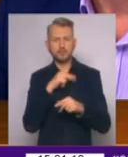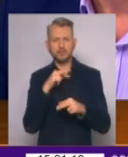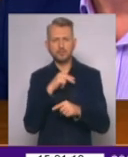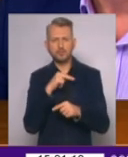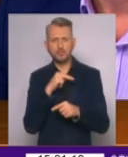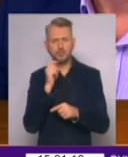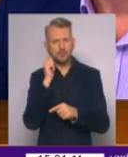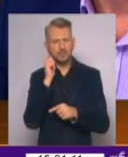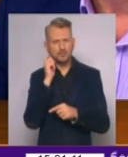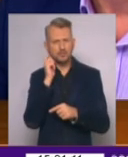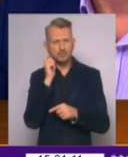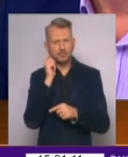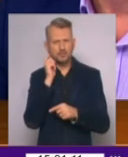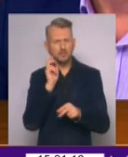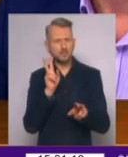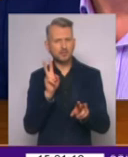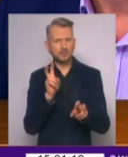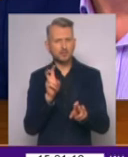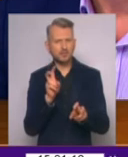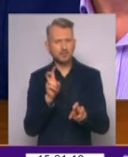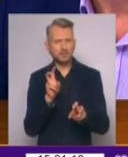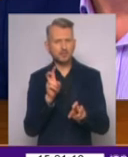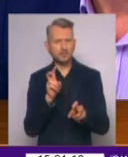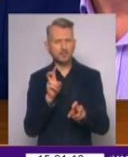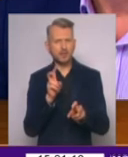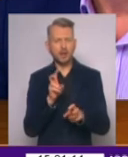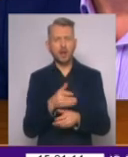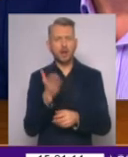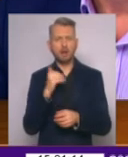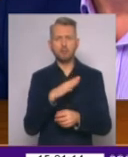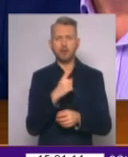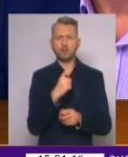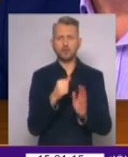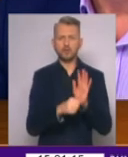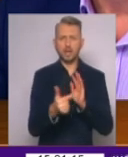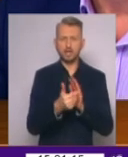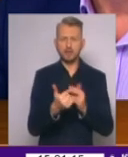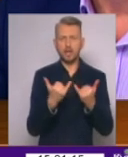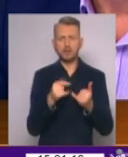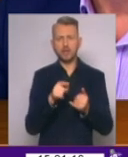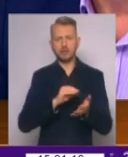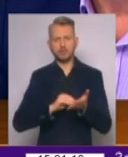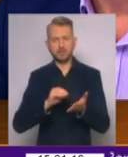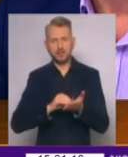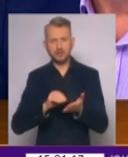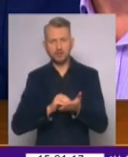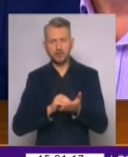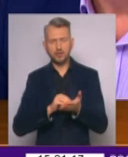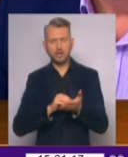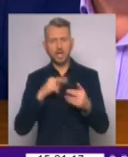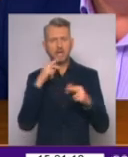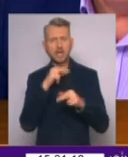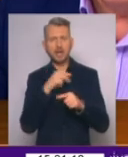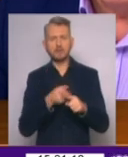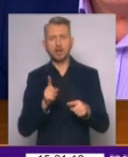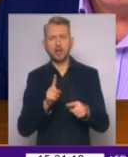Глимакс 502, потому что это лекарство стоит 160 гривен, а теперь она выписывает лекарство,